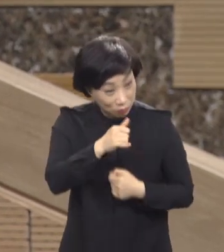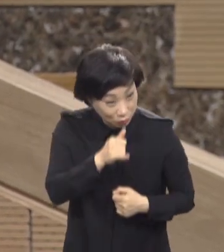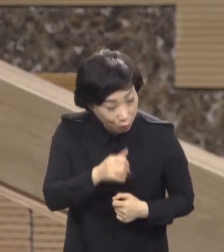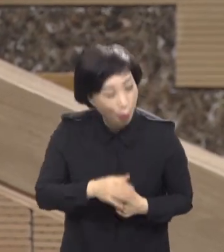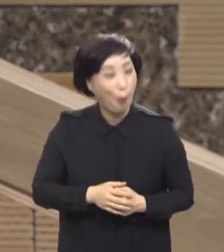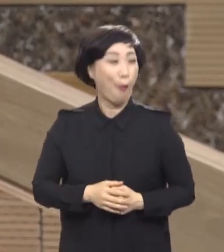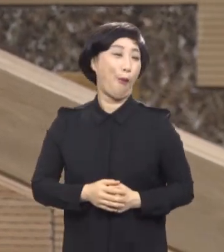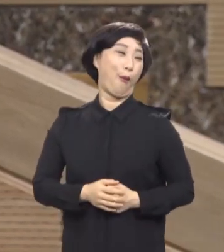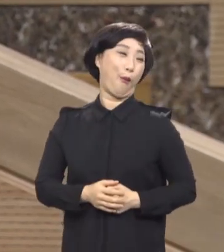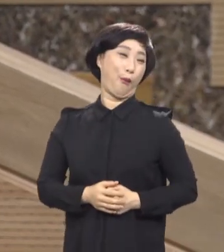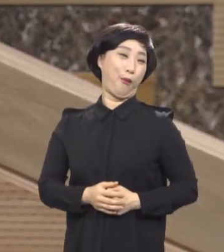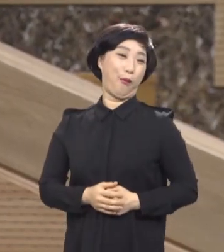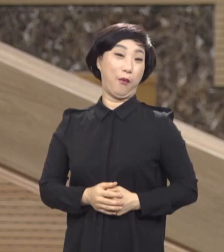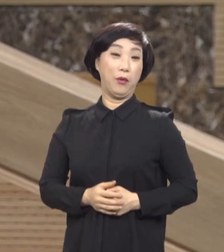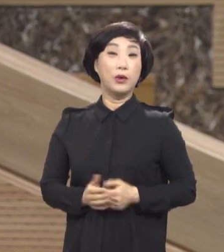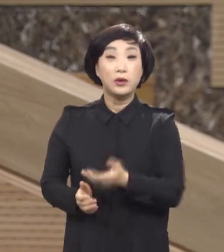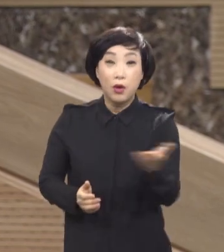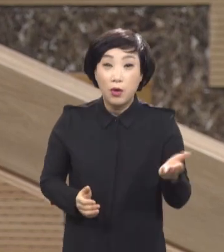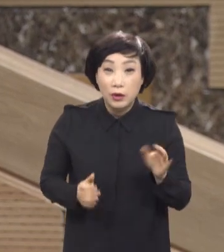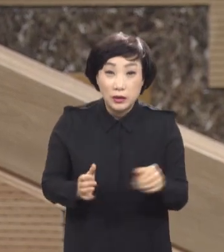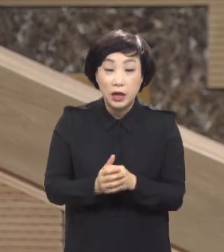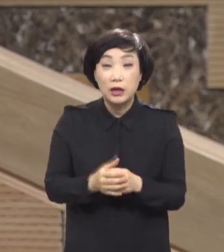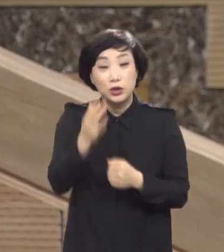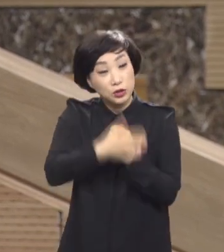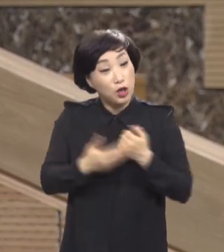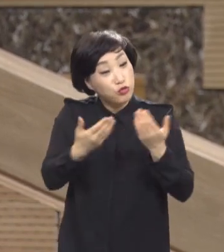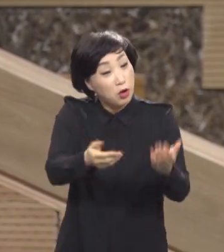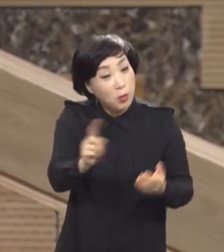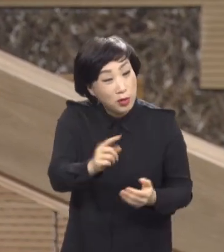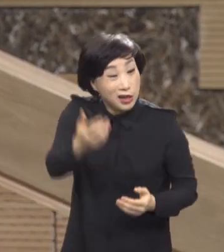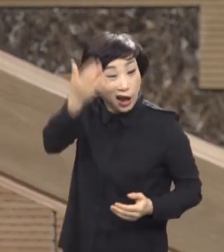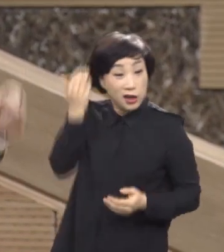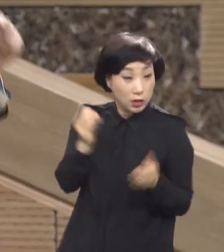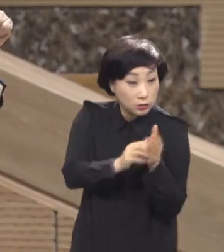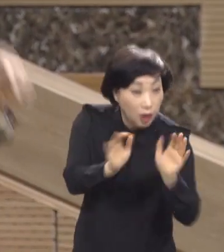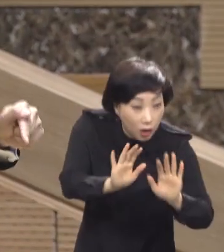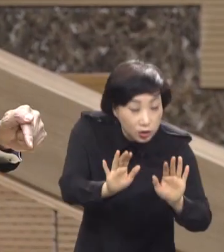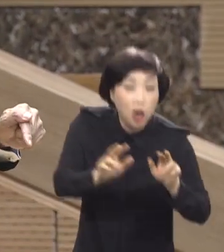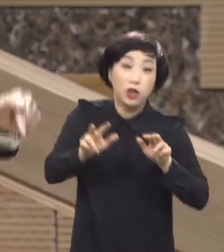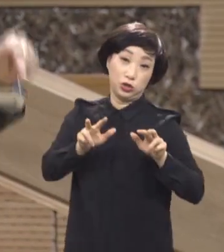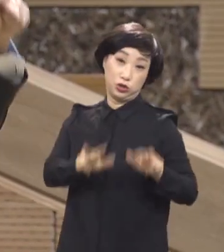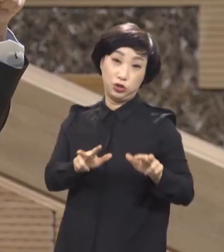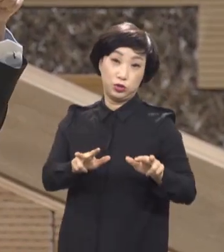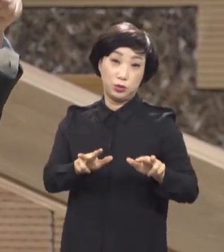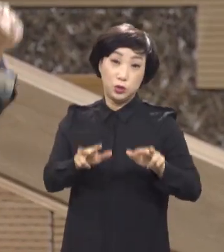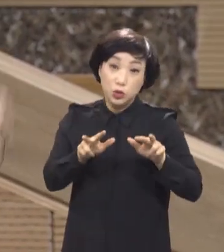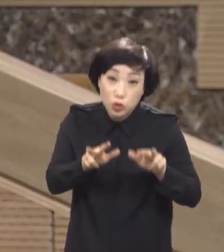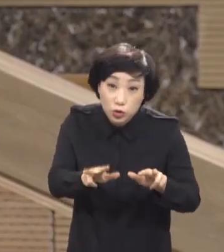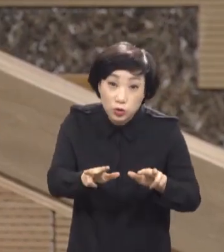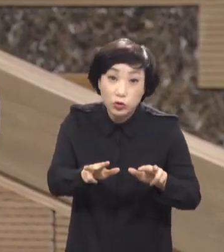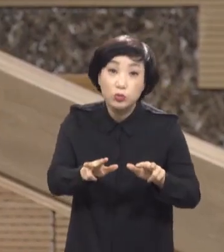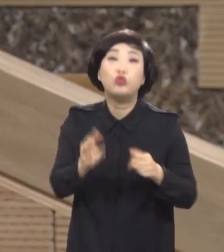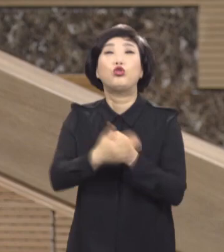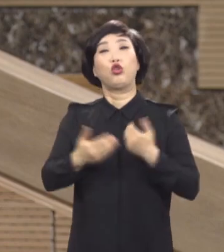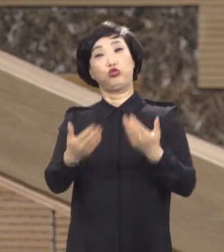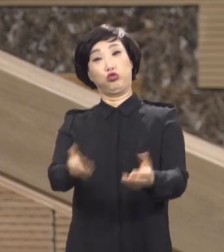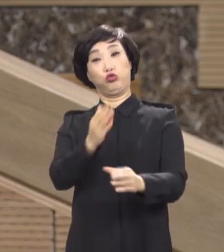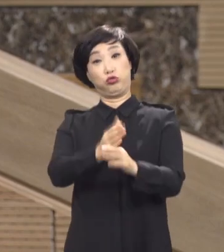언제나 내가 너에게 줄 은혜는 과거가 아니다 지금 바로 현재다